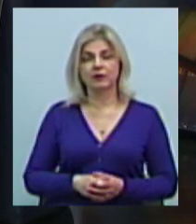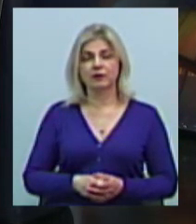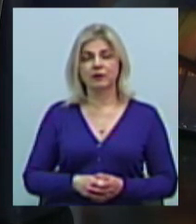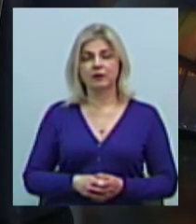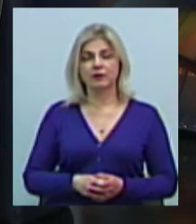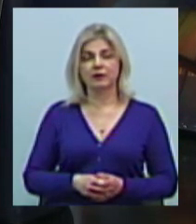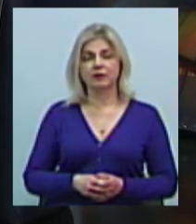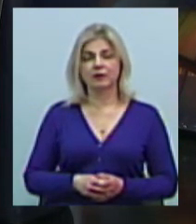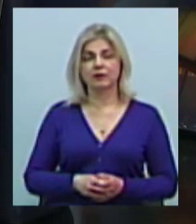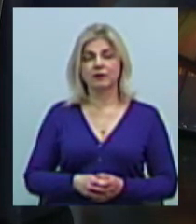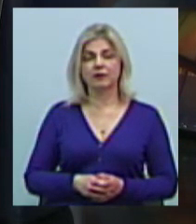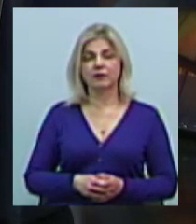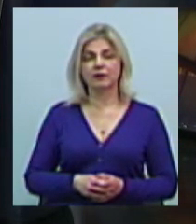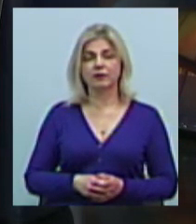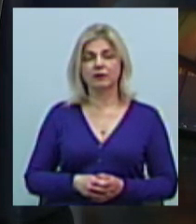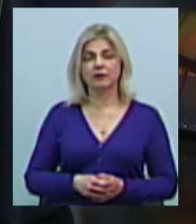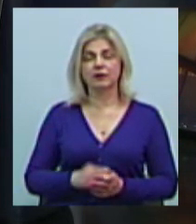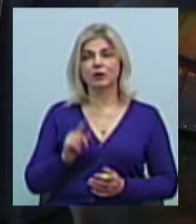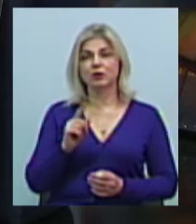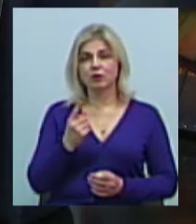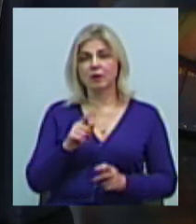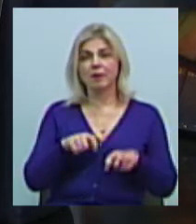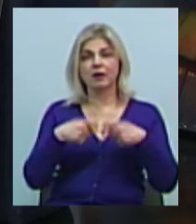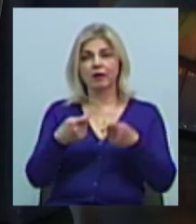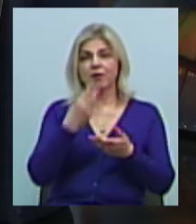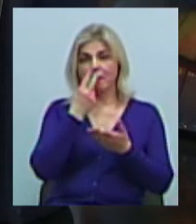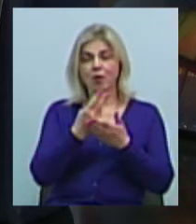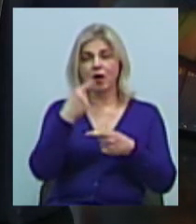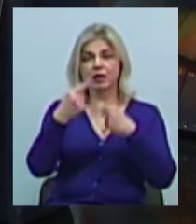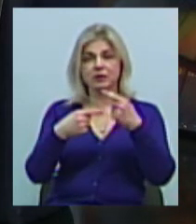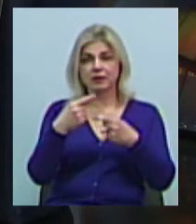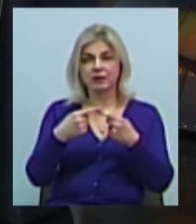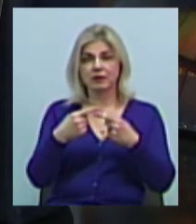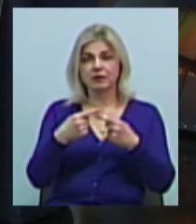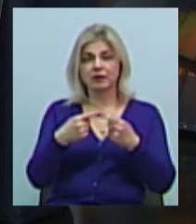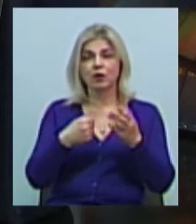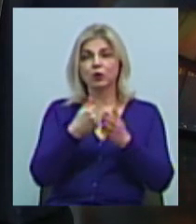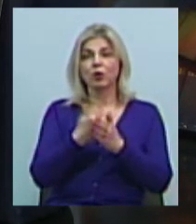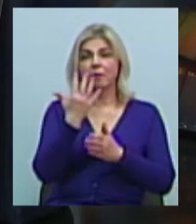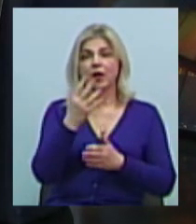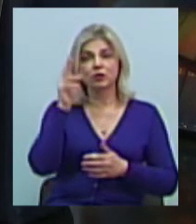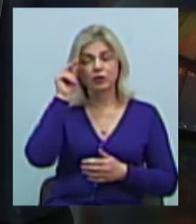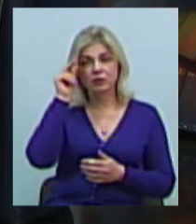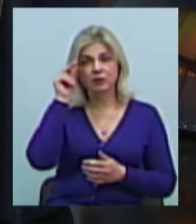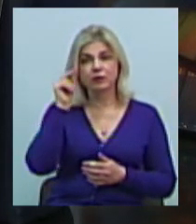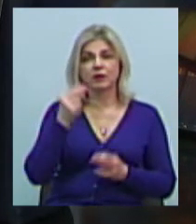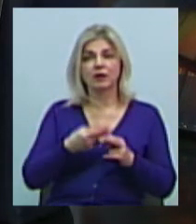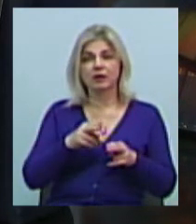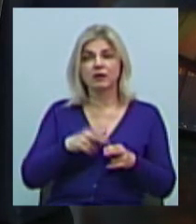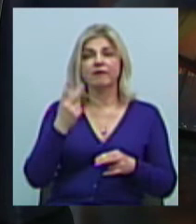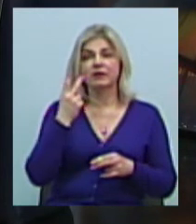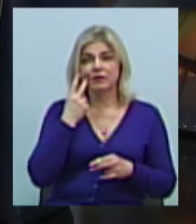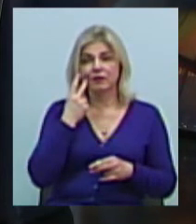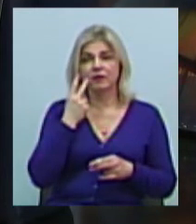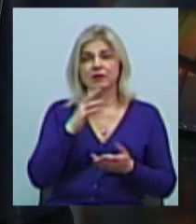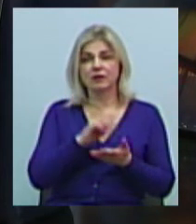Чого тільки передавати показники лічильників до 5 числа? Там взагалі все время